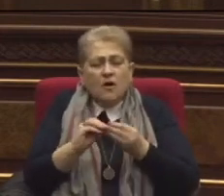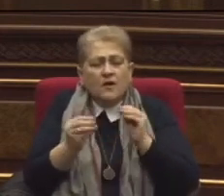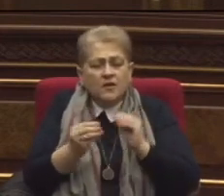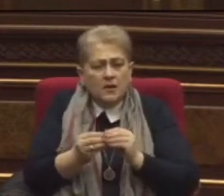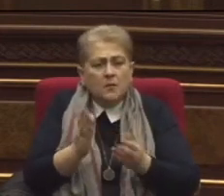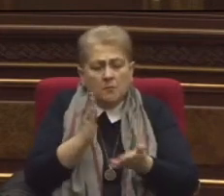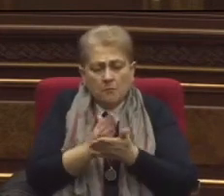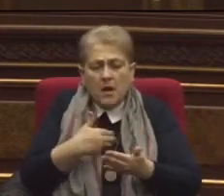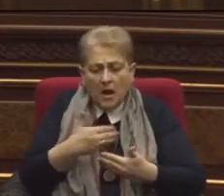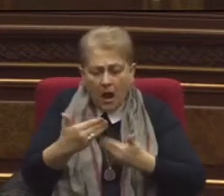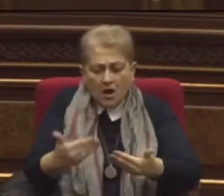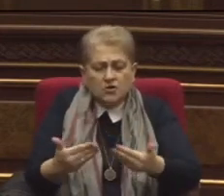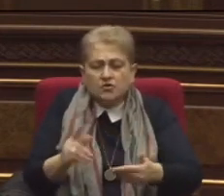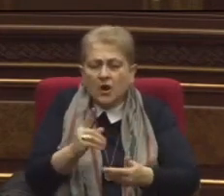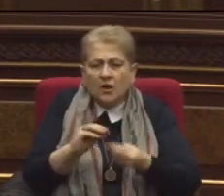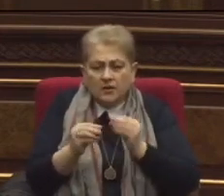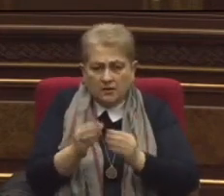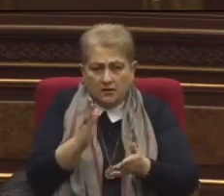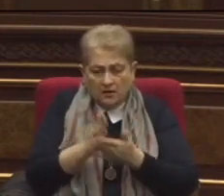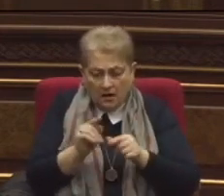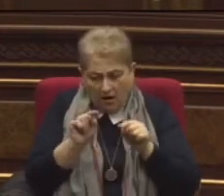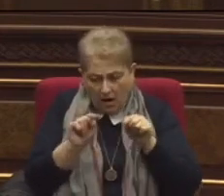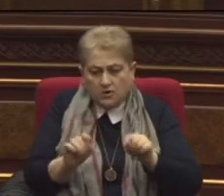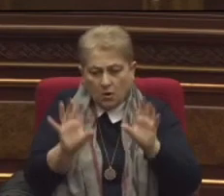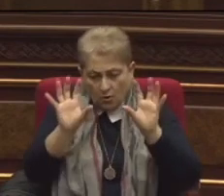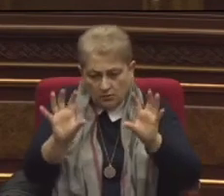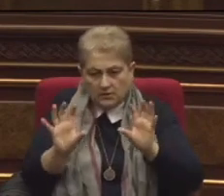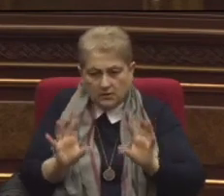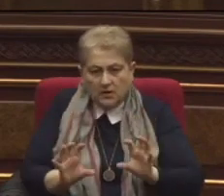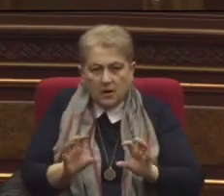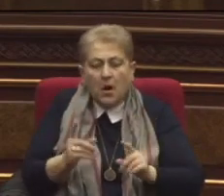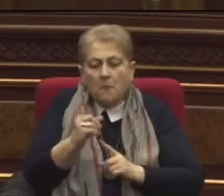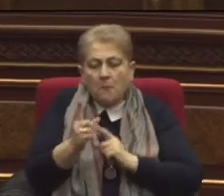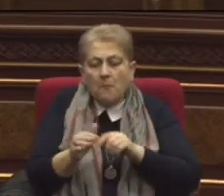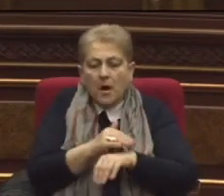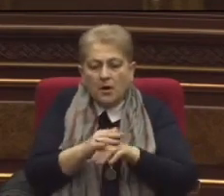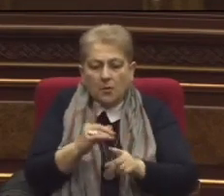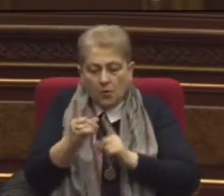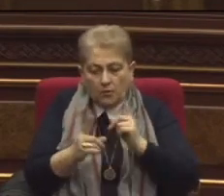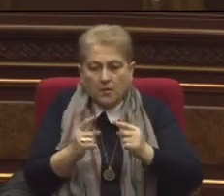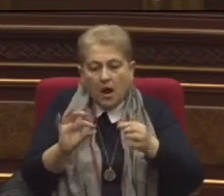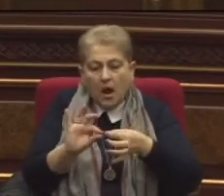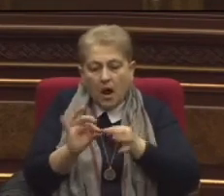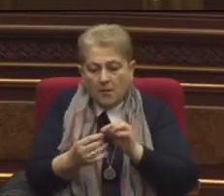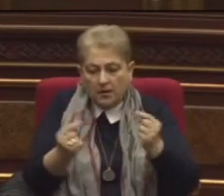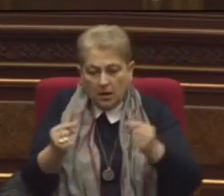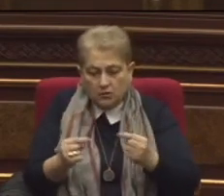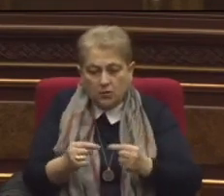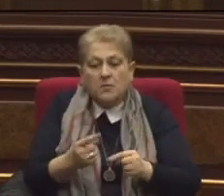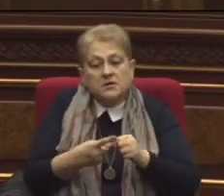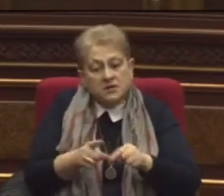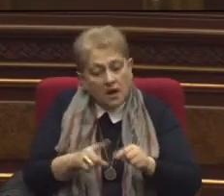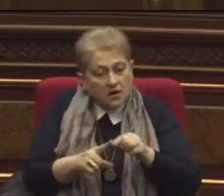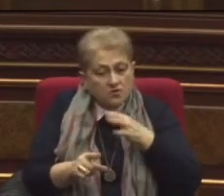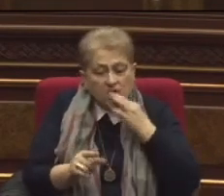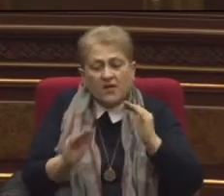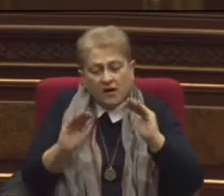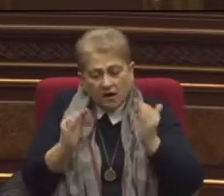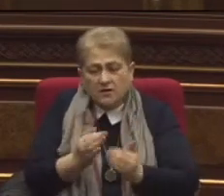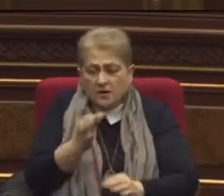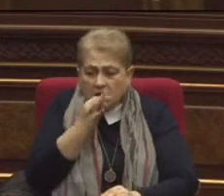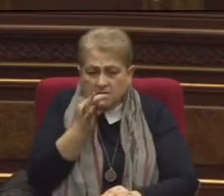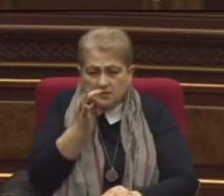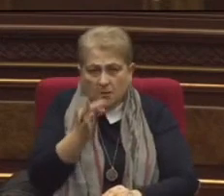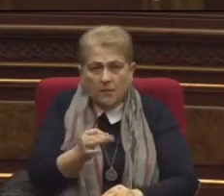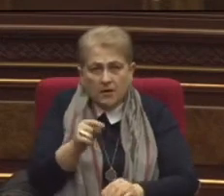ենք մենք մեր առաջ դնելու այս օրենսդրական բարեփոխումների համատեքստում։ Սակայն շատ կարճ ասեմ,